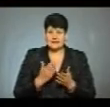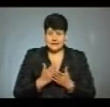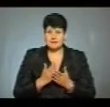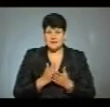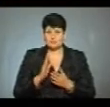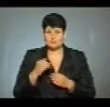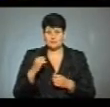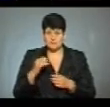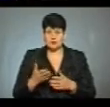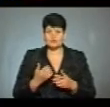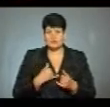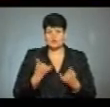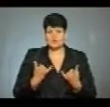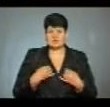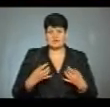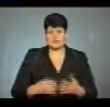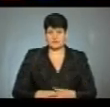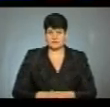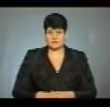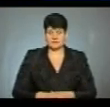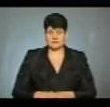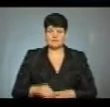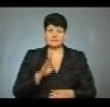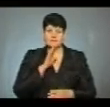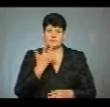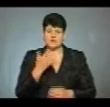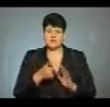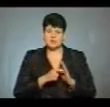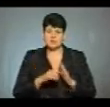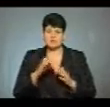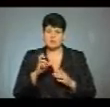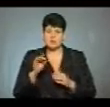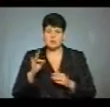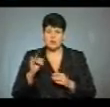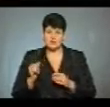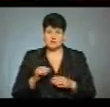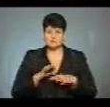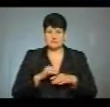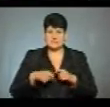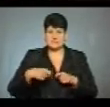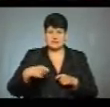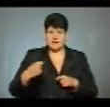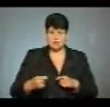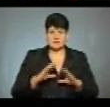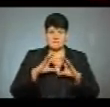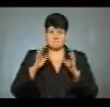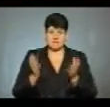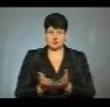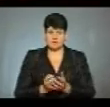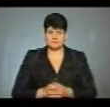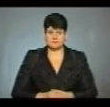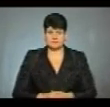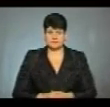бути переможець. Ну, в нас сьогодні свято. Учениця 5 класу Софія Бобровська проходить естафету з м'ячем.